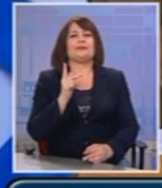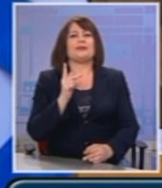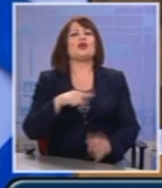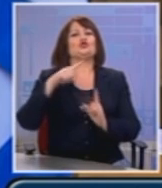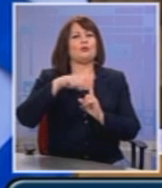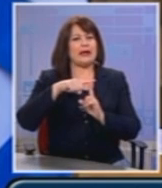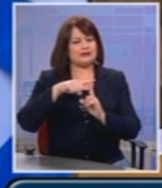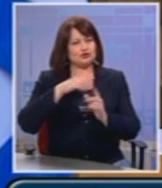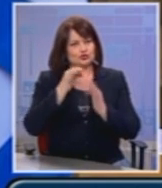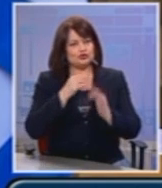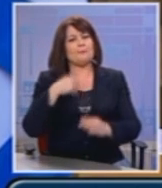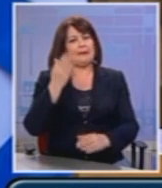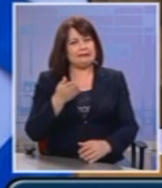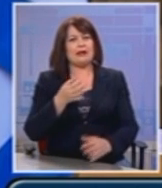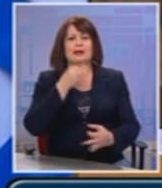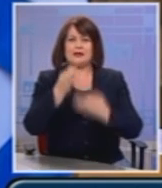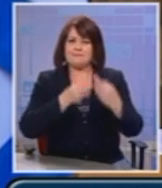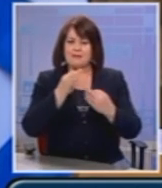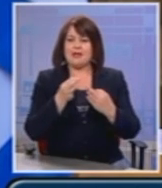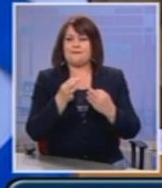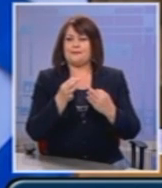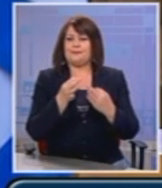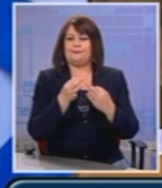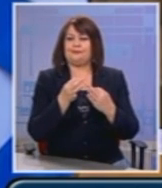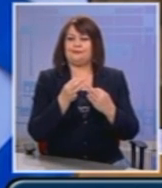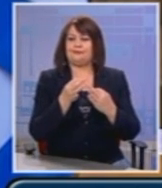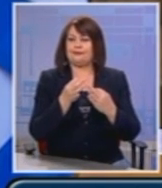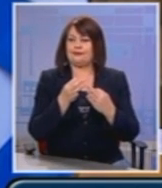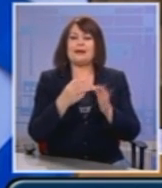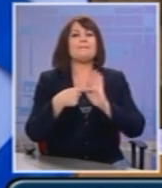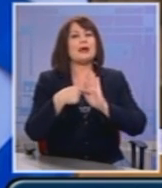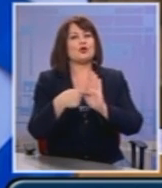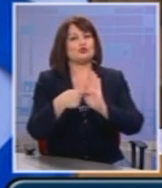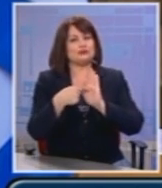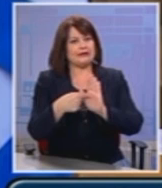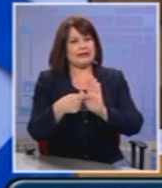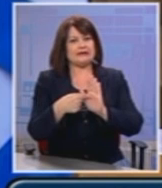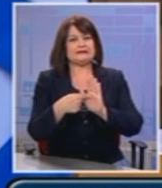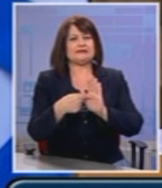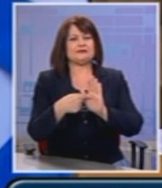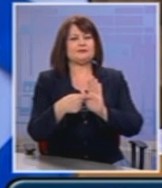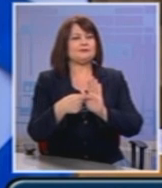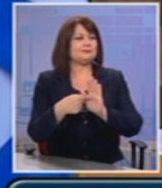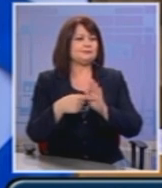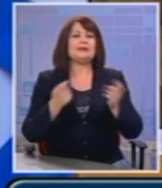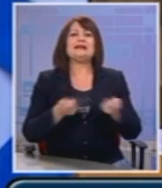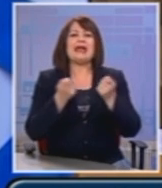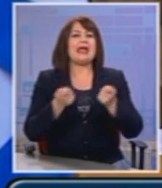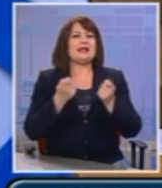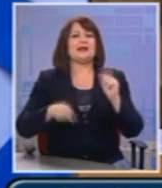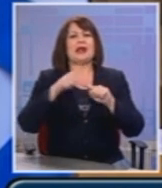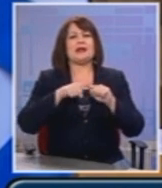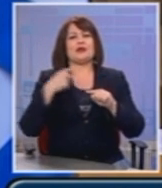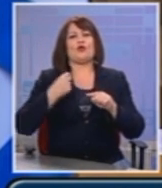μπάζος εν συνεχεία μπήκαμε στην παρουσίαση της εξέλιξης του ελληνικού